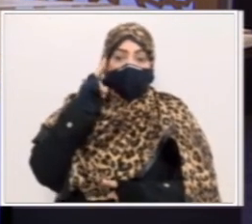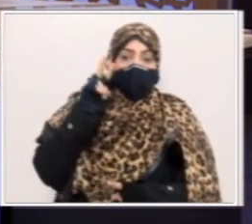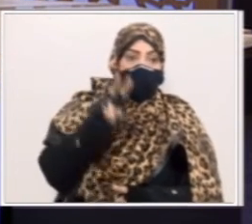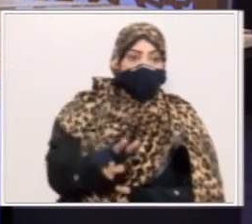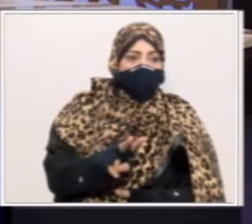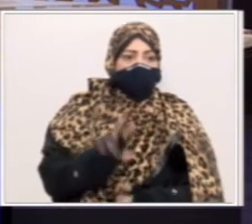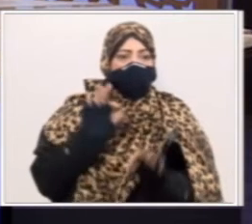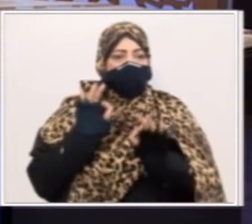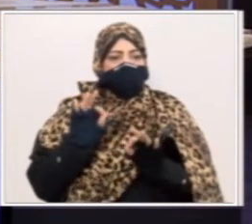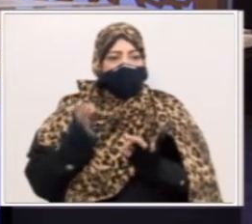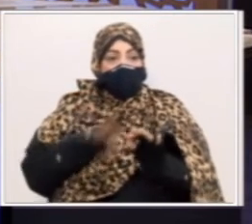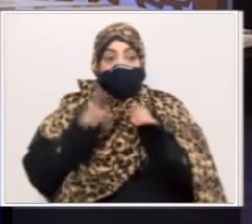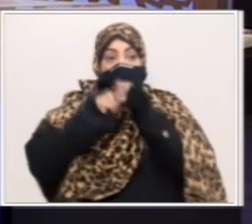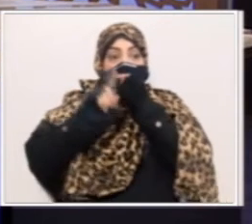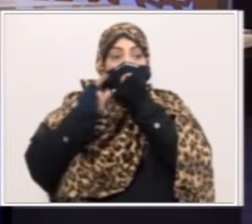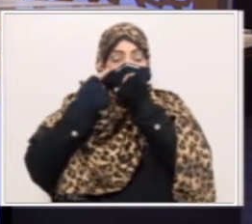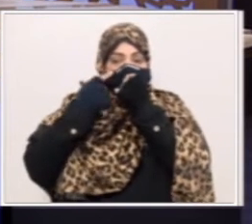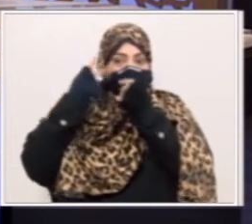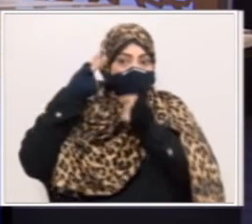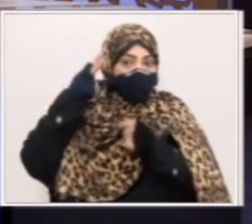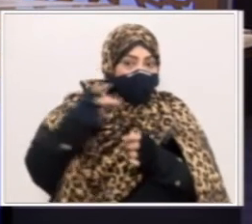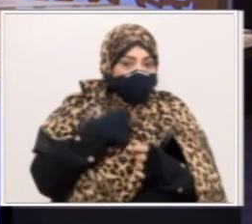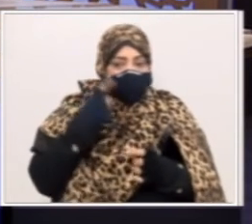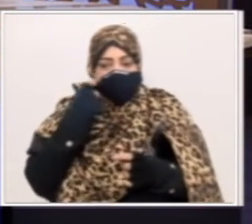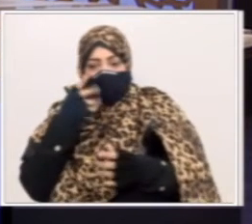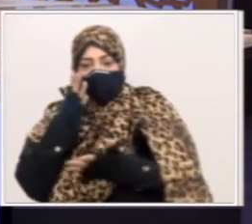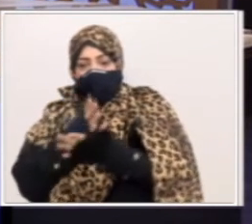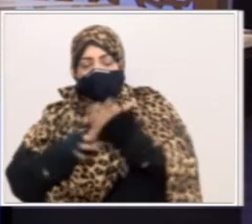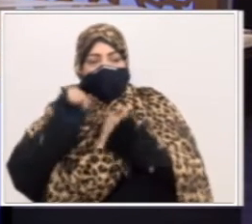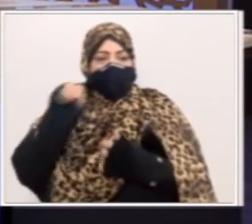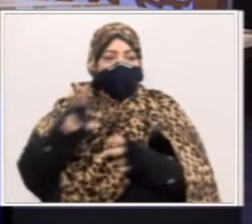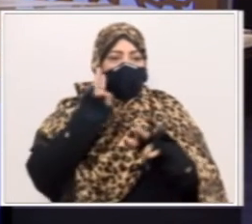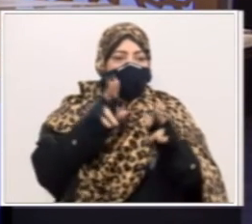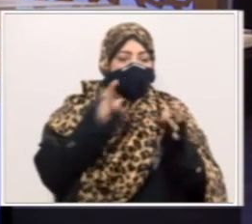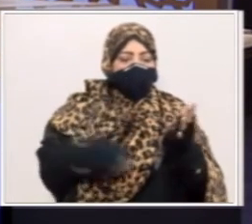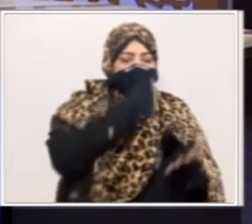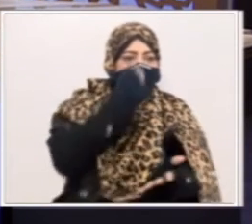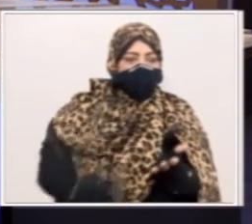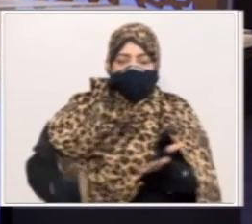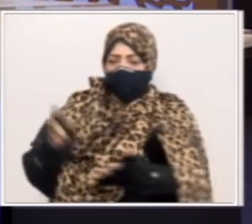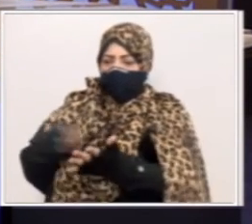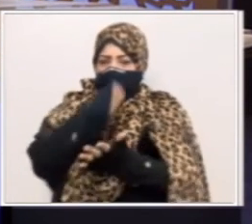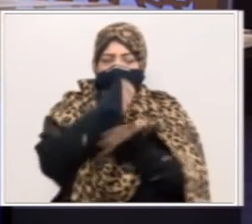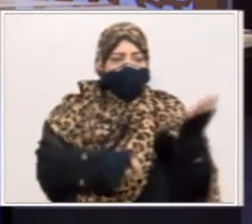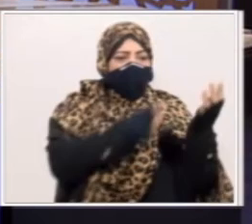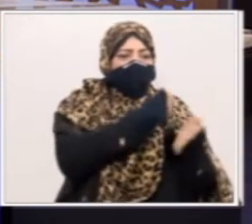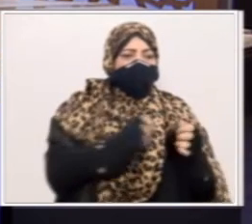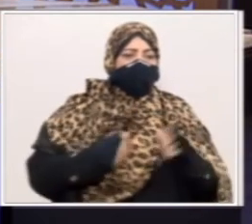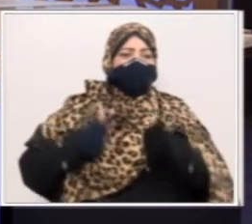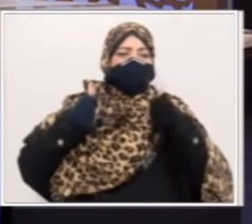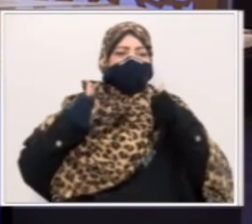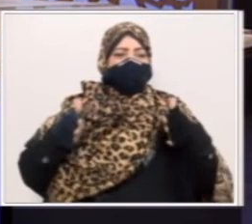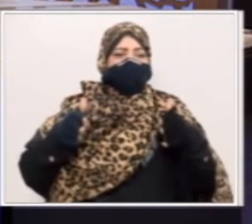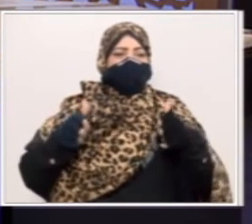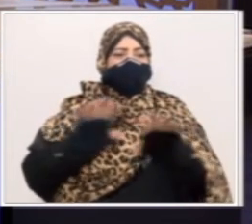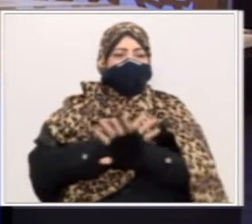أعطاهم عطية، كل واحد يسلم له نصيبة في مدة حياته، إن لم يعطهم ويسلمهم